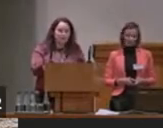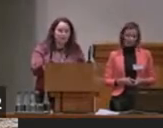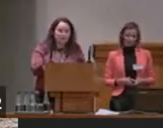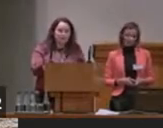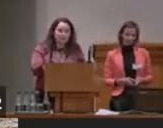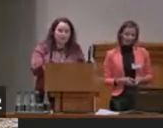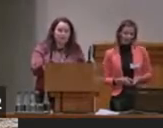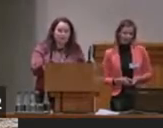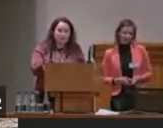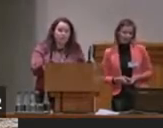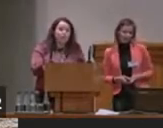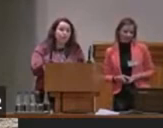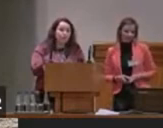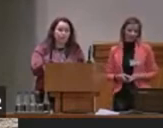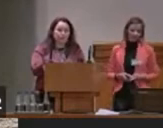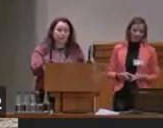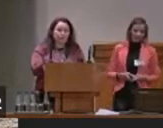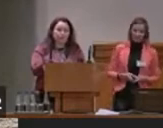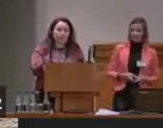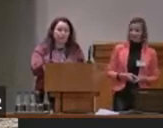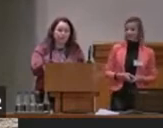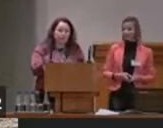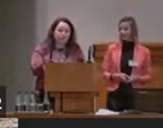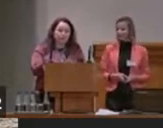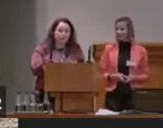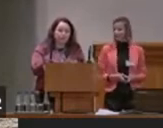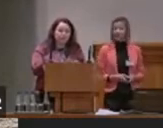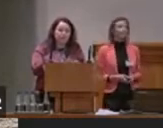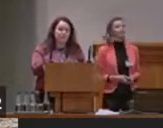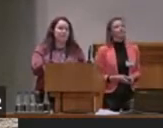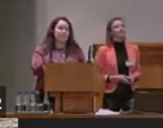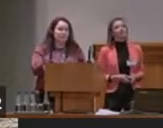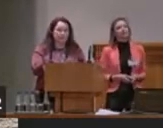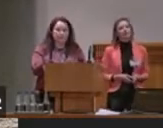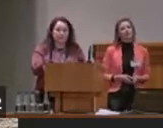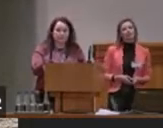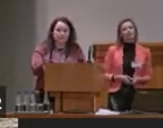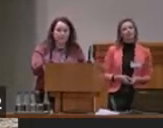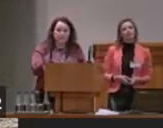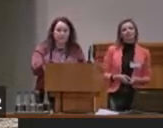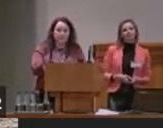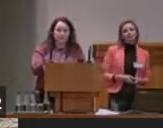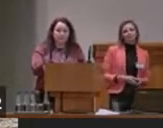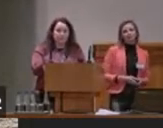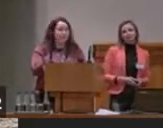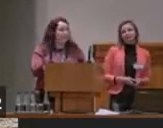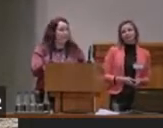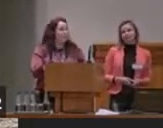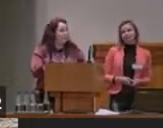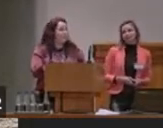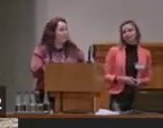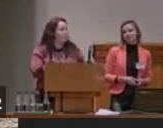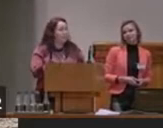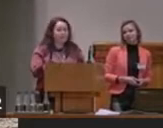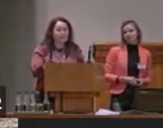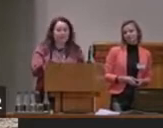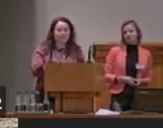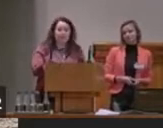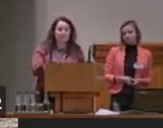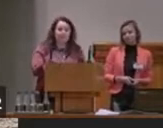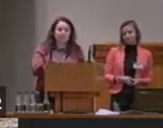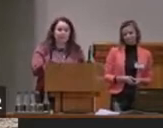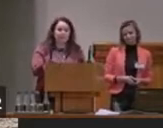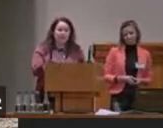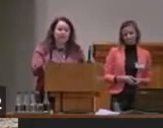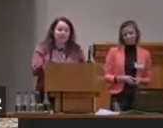posłużyć i uczulić też, kiedy będziecie mieli zamiar startować do tych projektów